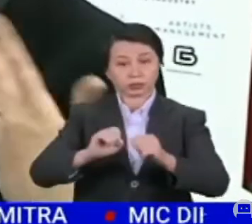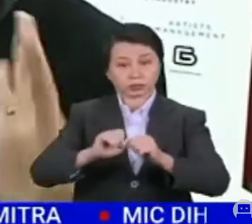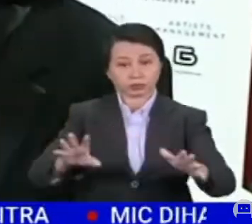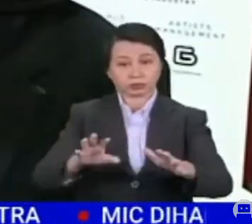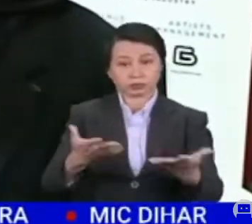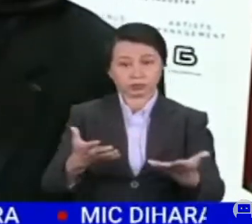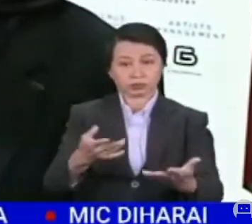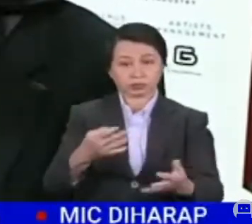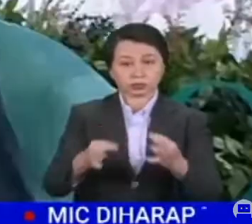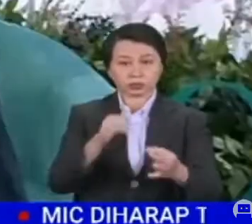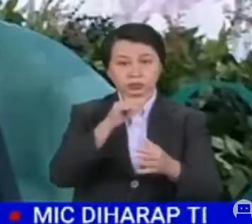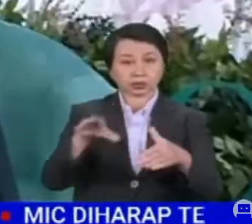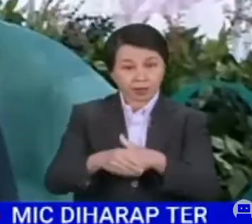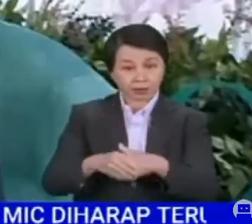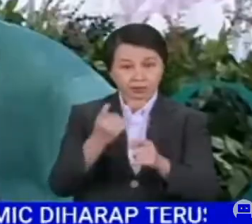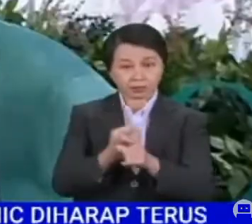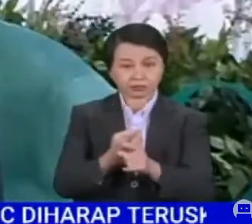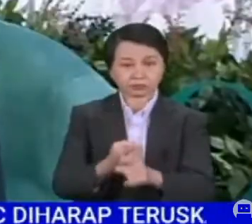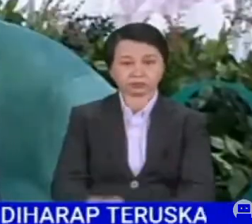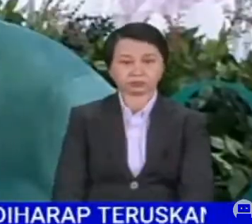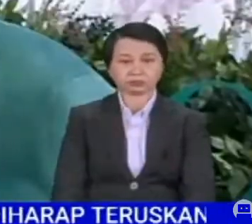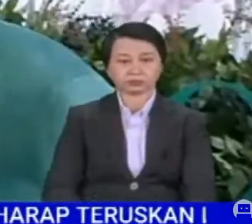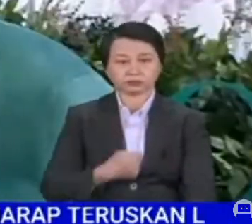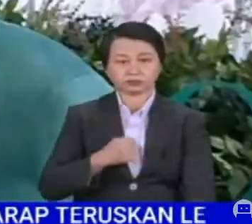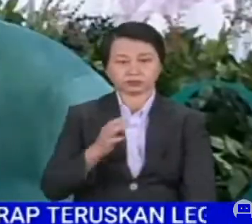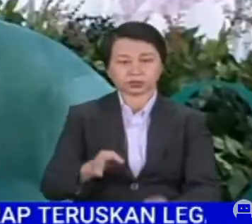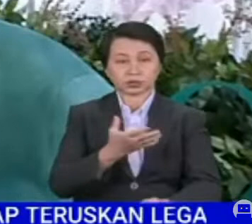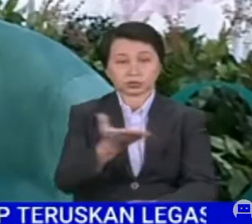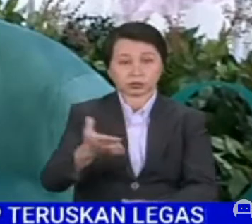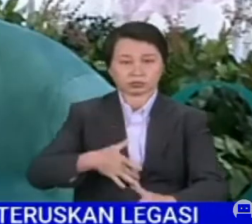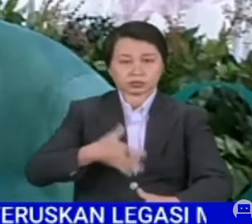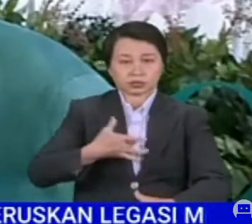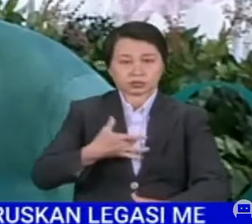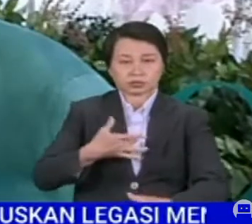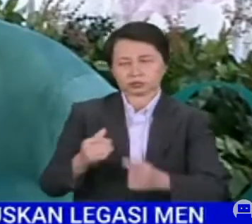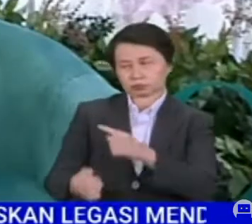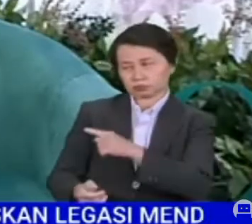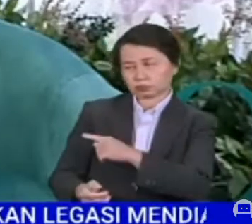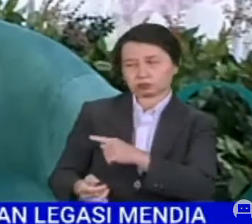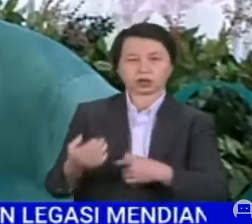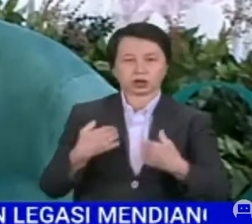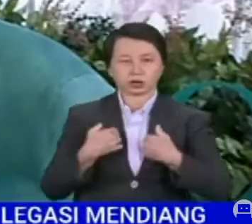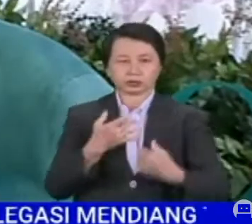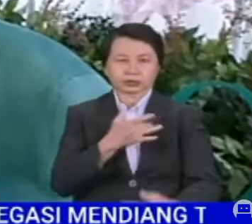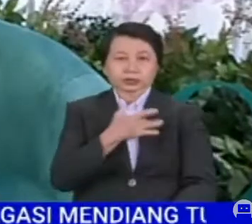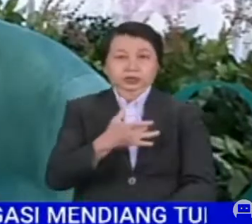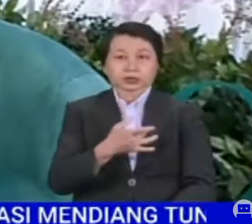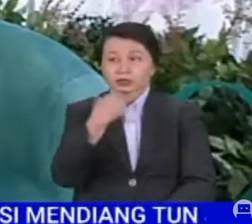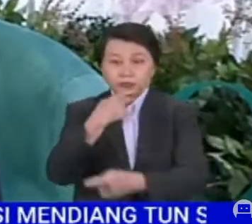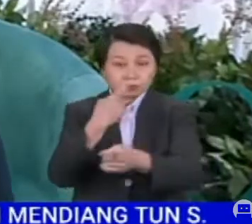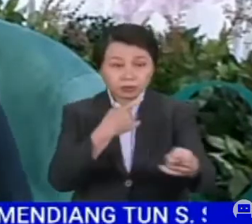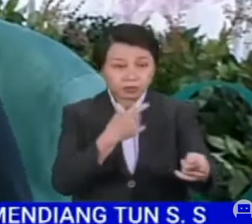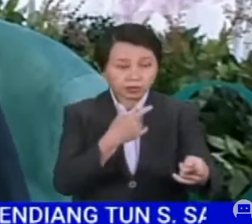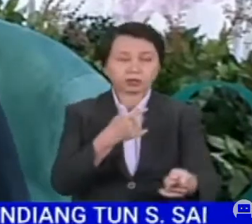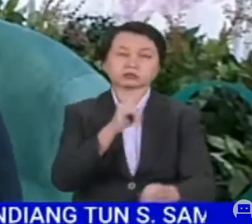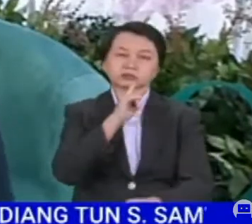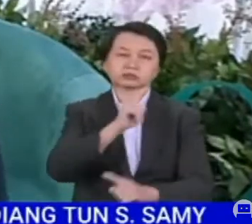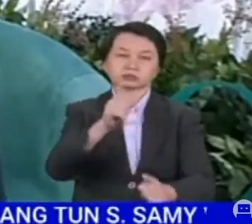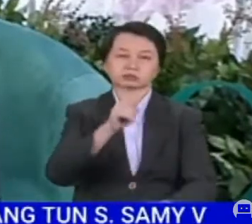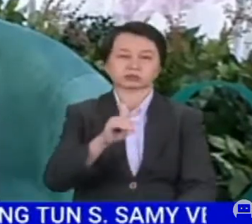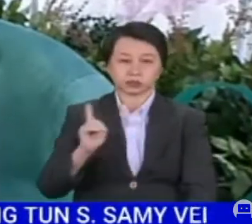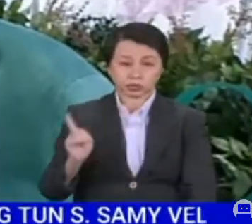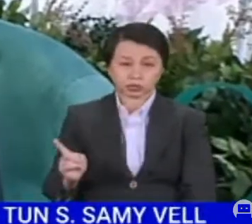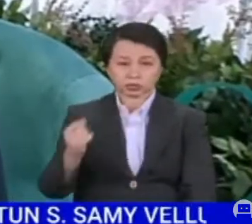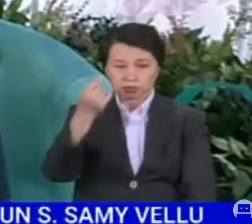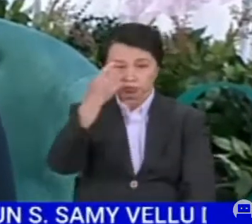itu bukanlah baju kahwin kan? Minta maaf kalau semua rasa gimmick ini ada yang menyinggung perasaan siapa-siapa, tapi sebenarnya ini adalah